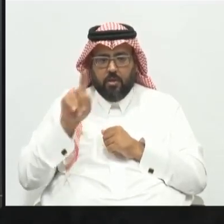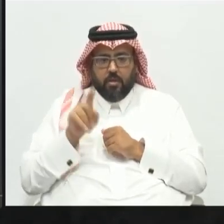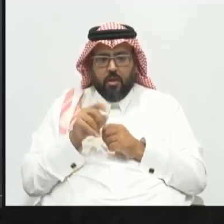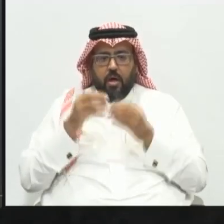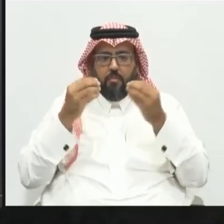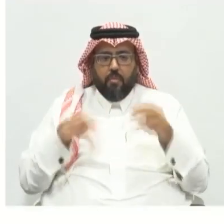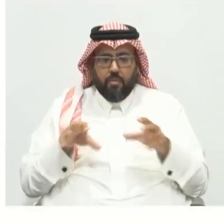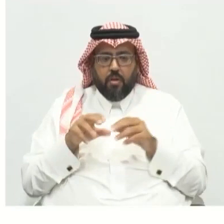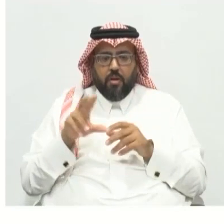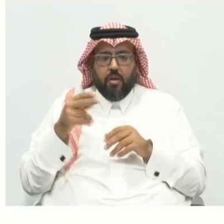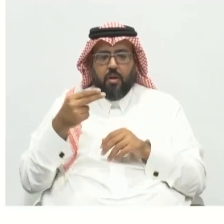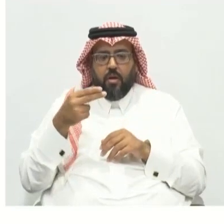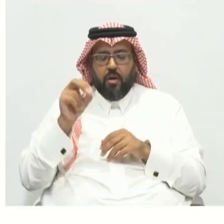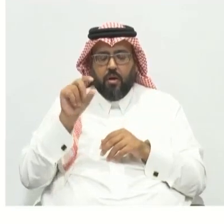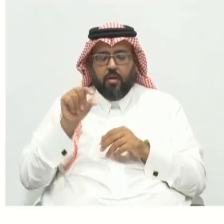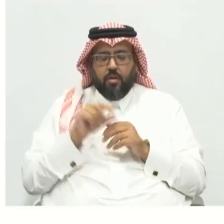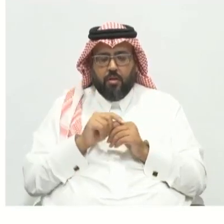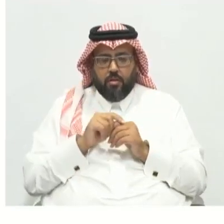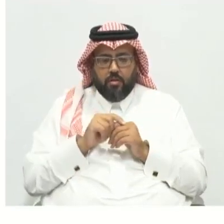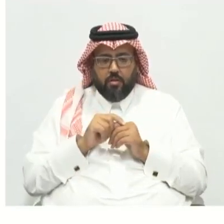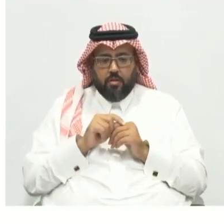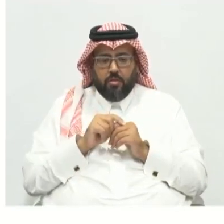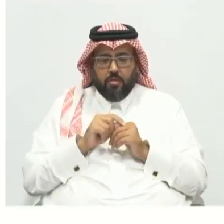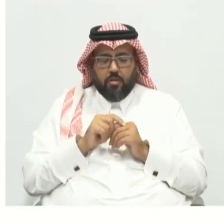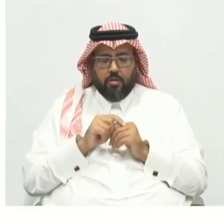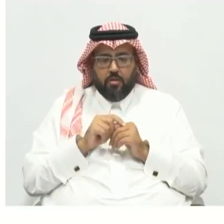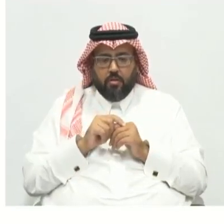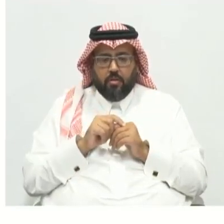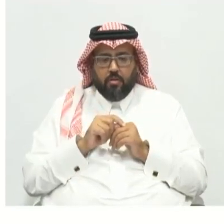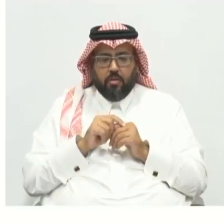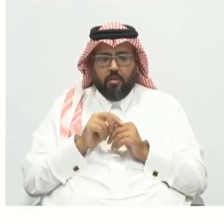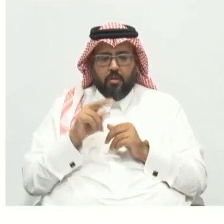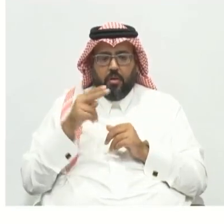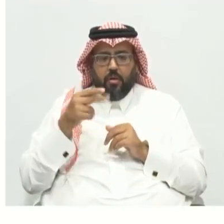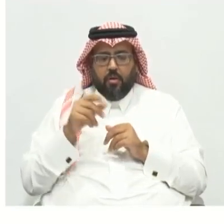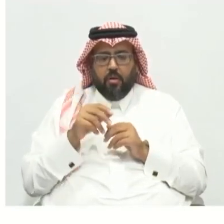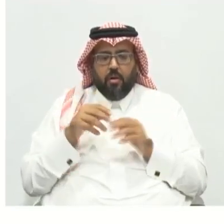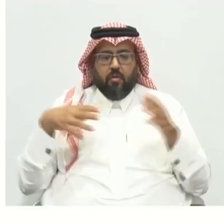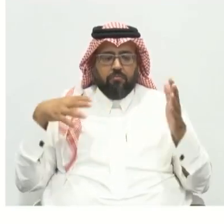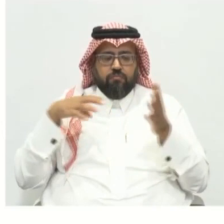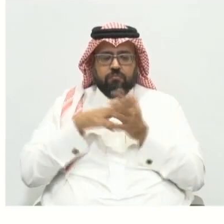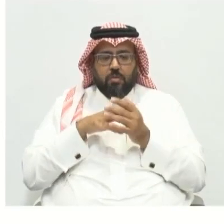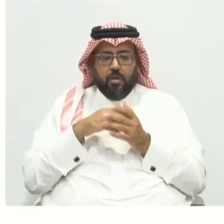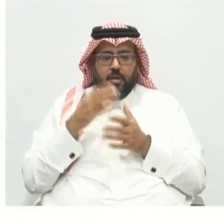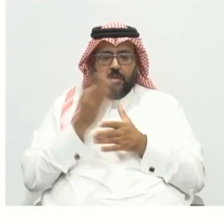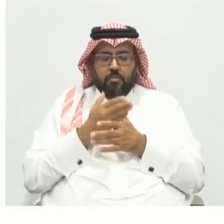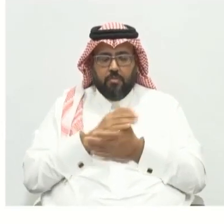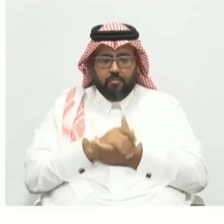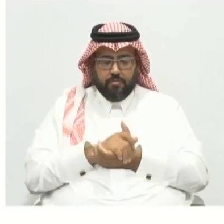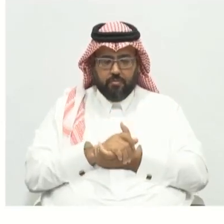ابطال هذا العقد والتعويض المالي لاصلاح ايضا المركبه التي تعرضت لحادث سير من قبل المتسبب